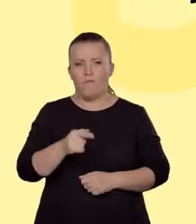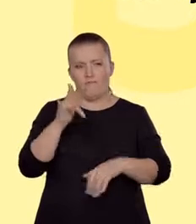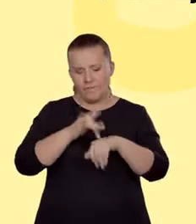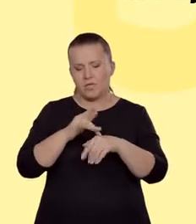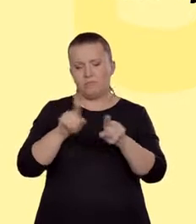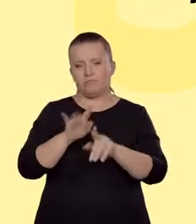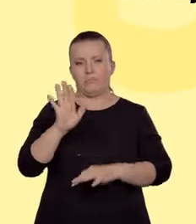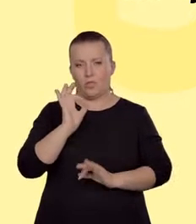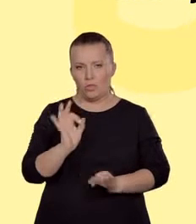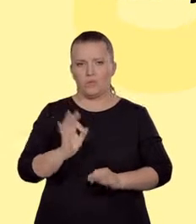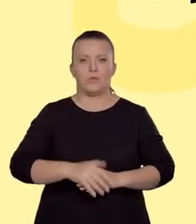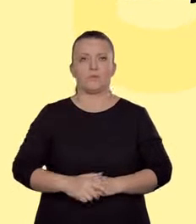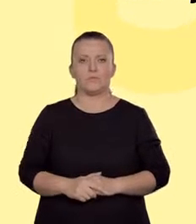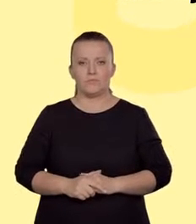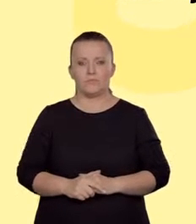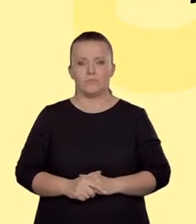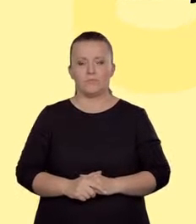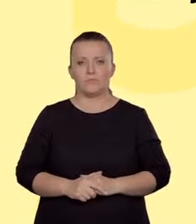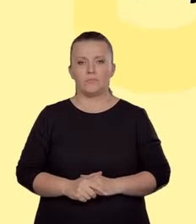poprawność naszego rozwiązania.